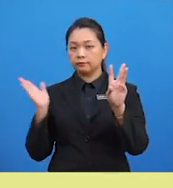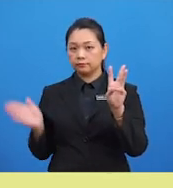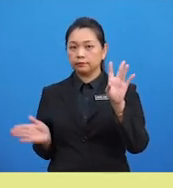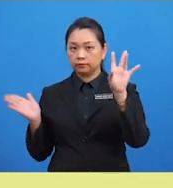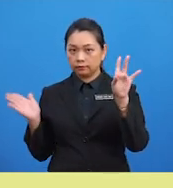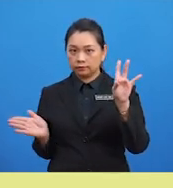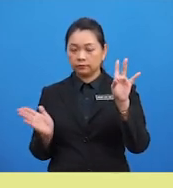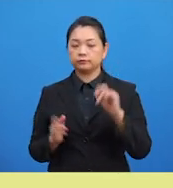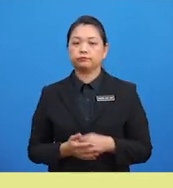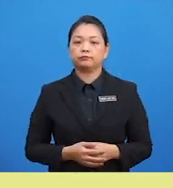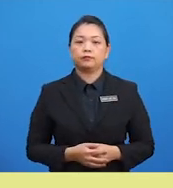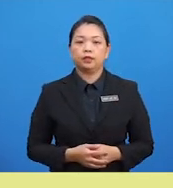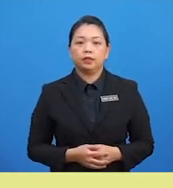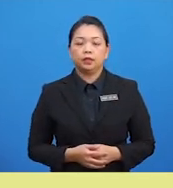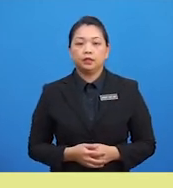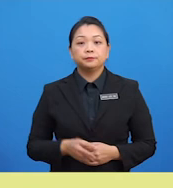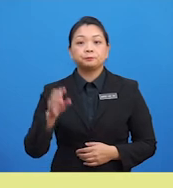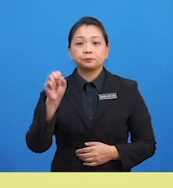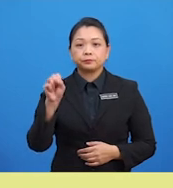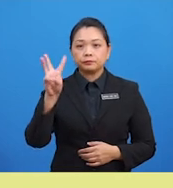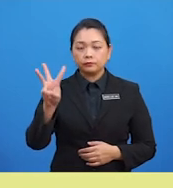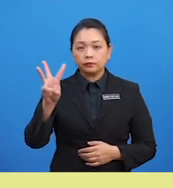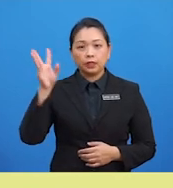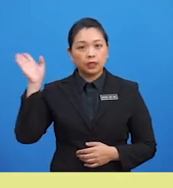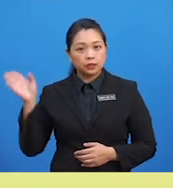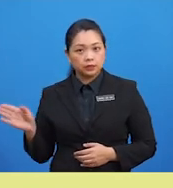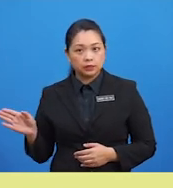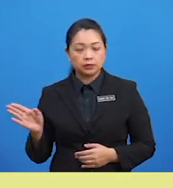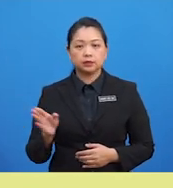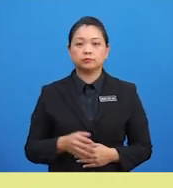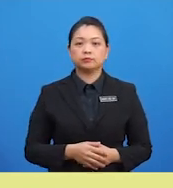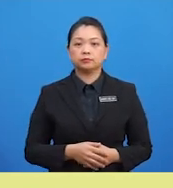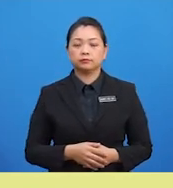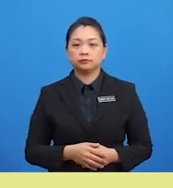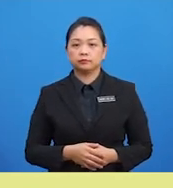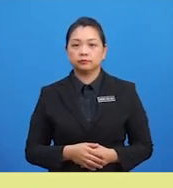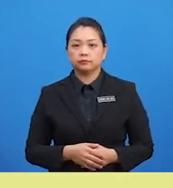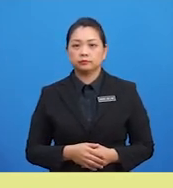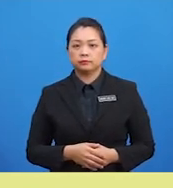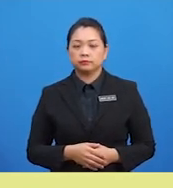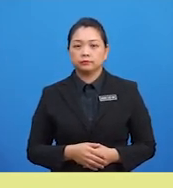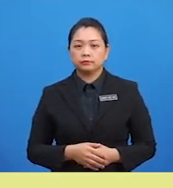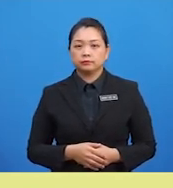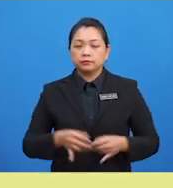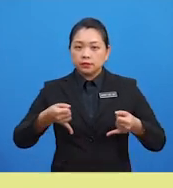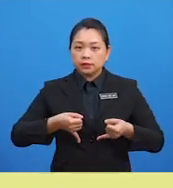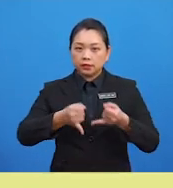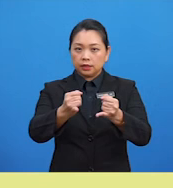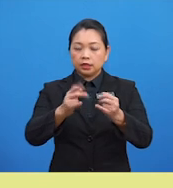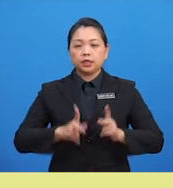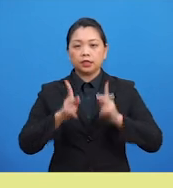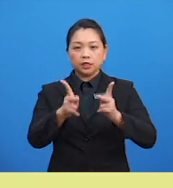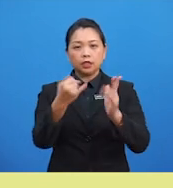Rhinoceros. Perisian-perisian ini menjalankan kaedah melukis yang hampir sama.